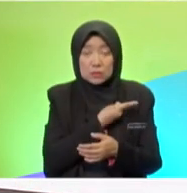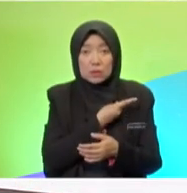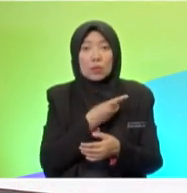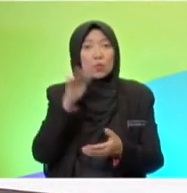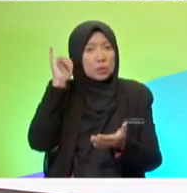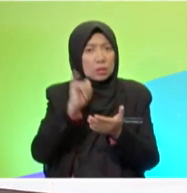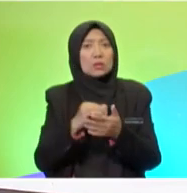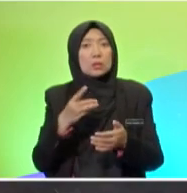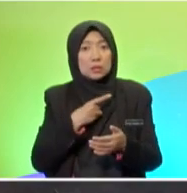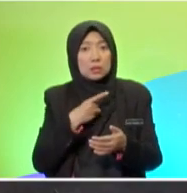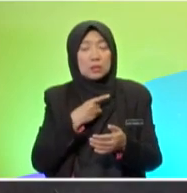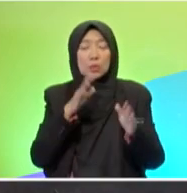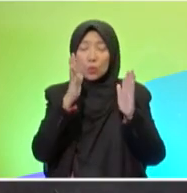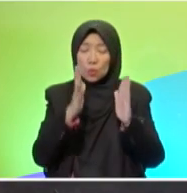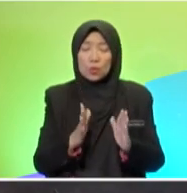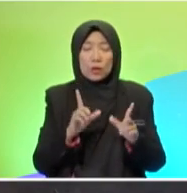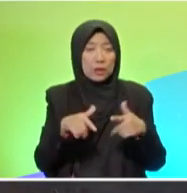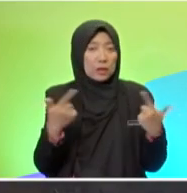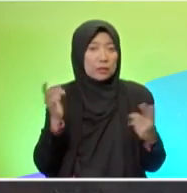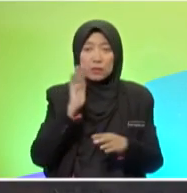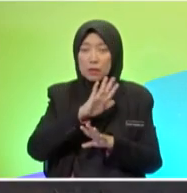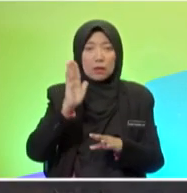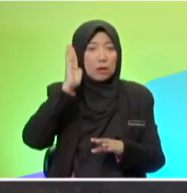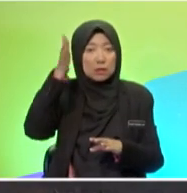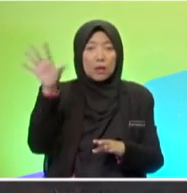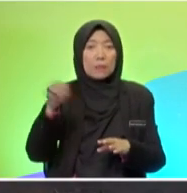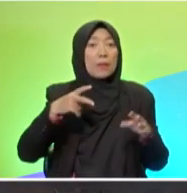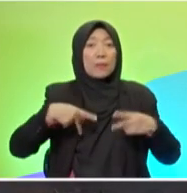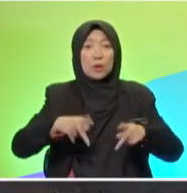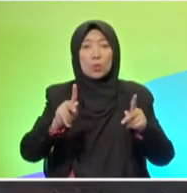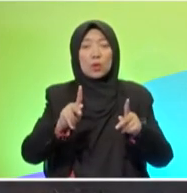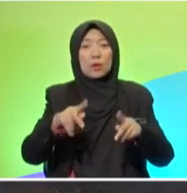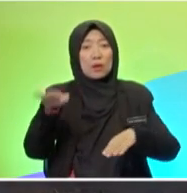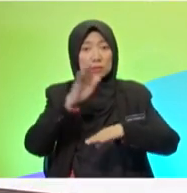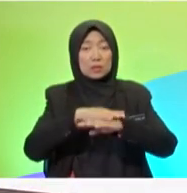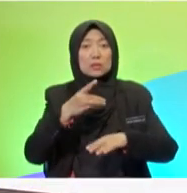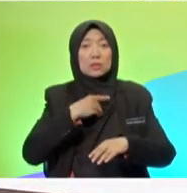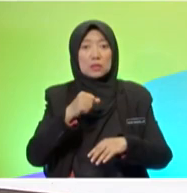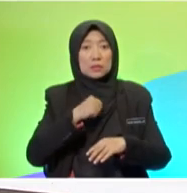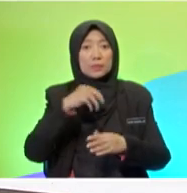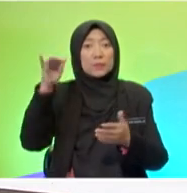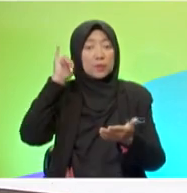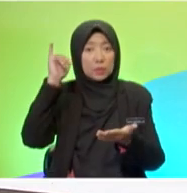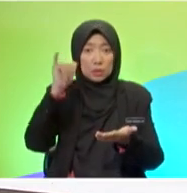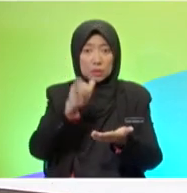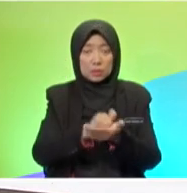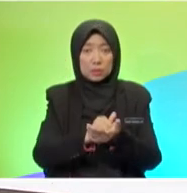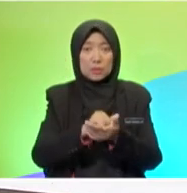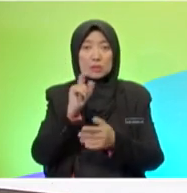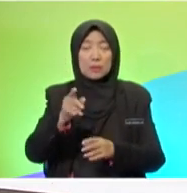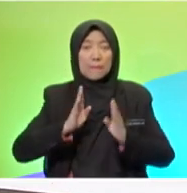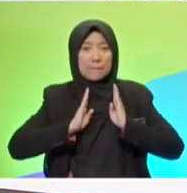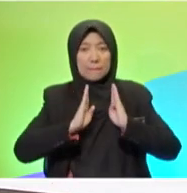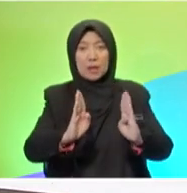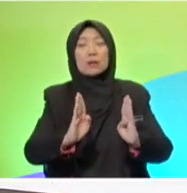pada diri kita bermakna orang tak akan ambil Kesempatan dalam kehidupan kita Mira betul kami pada keyakinan apa lu juga ada keberanian